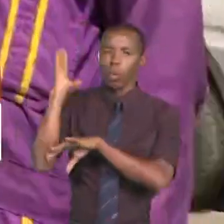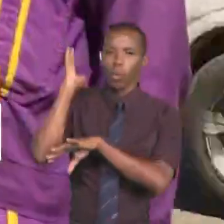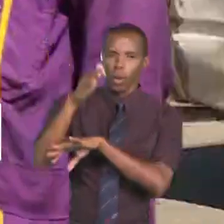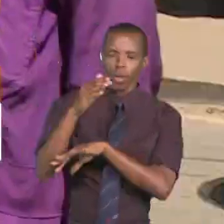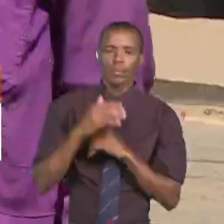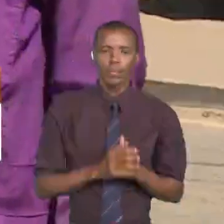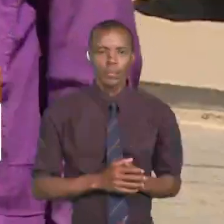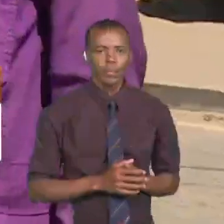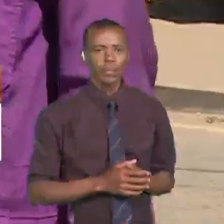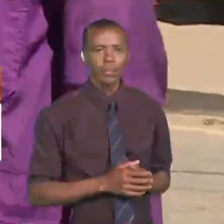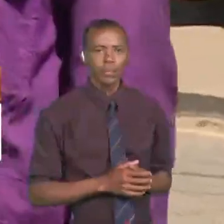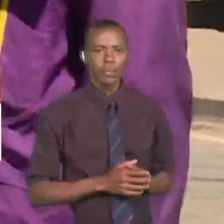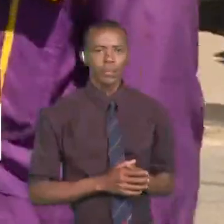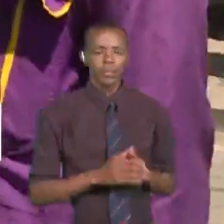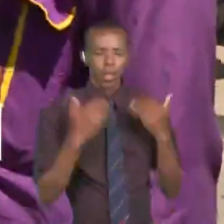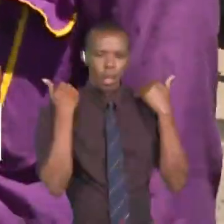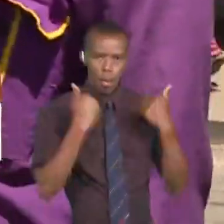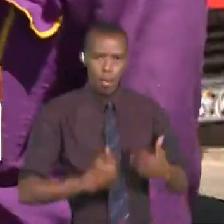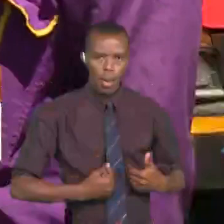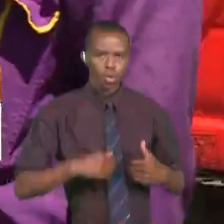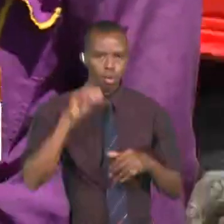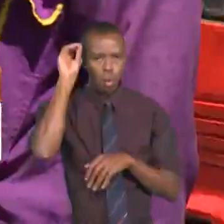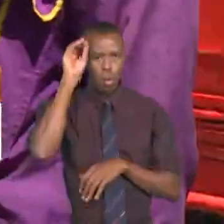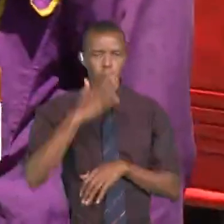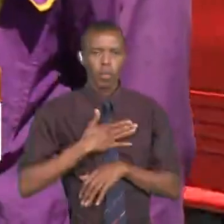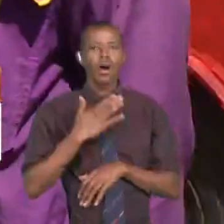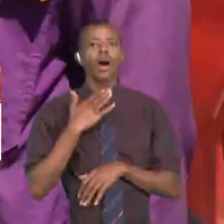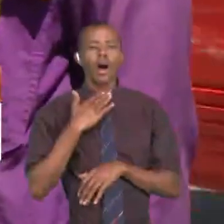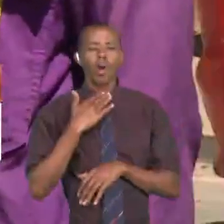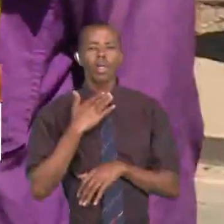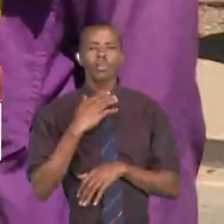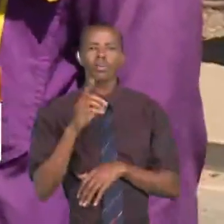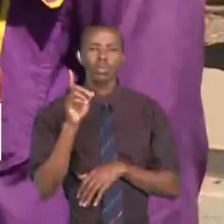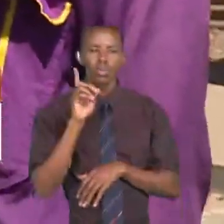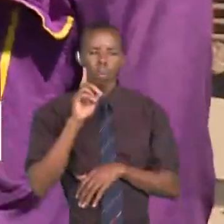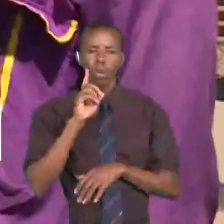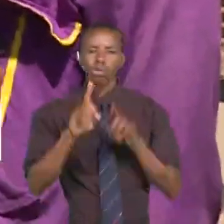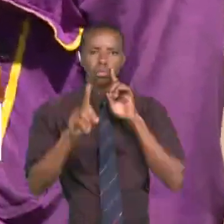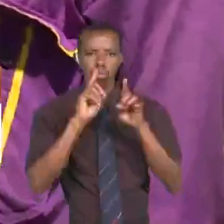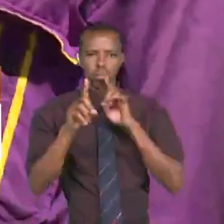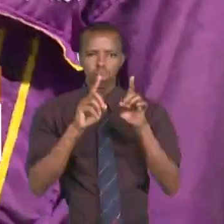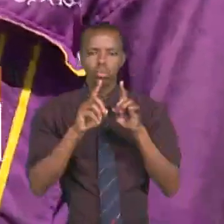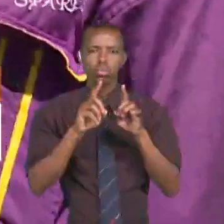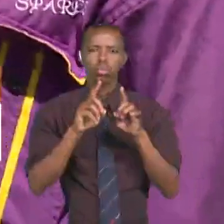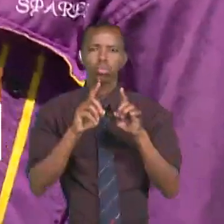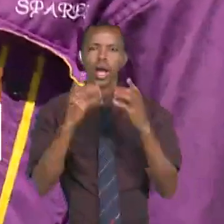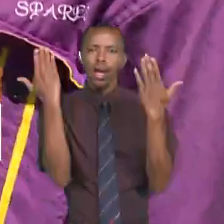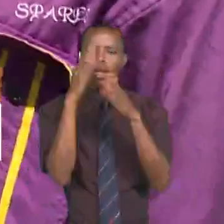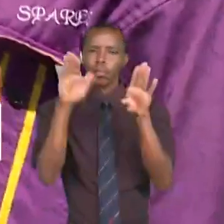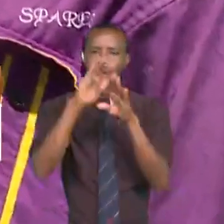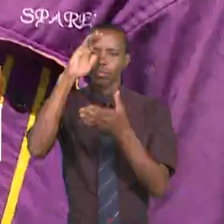atakuwa anasema nini. Mimi kwa maoni yangu nilikuwa nataka kama ataongea kesho arudishe curfew kwa saa moja.